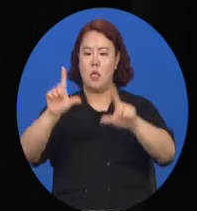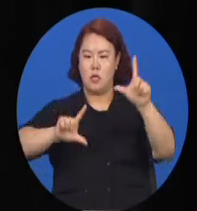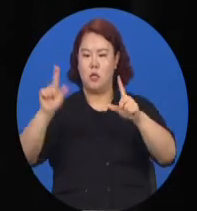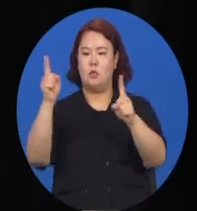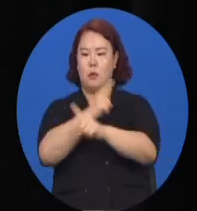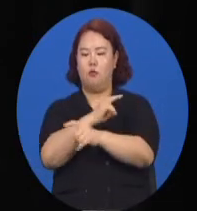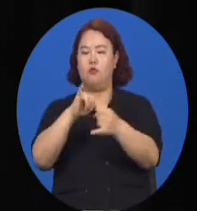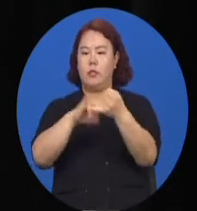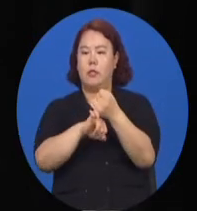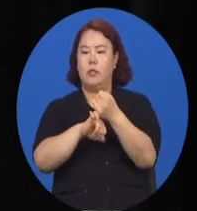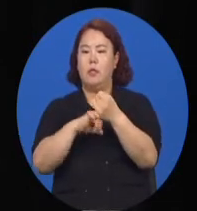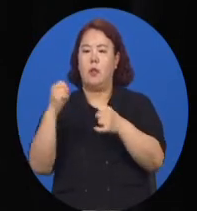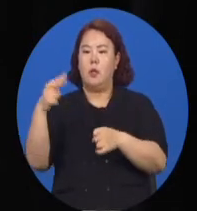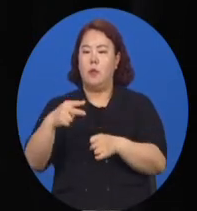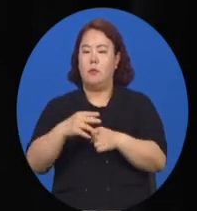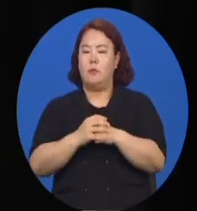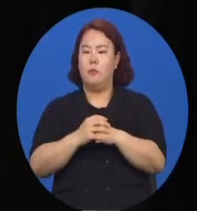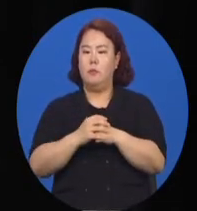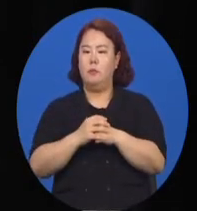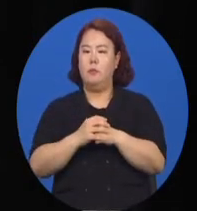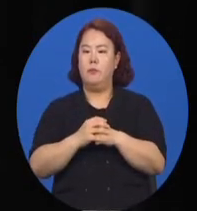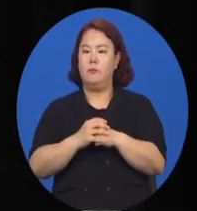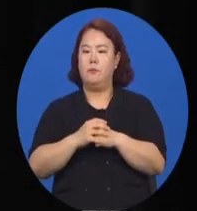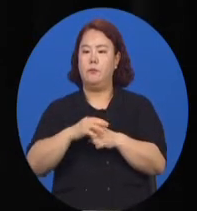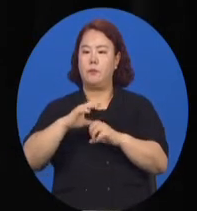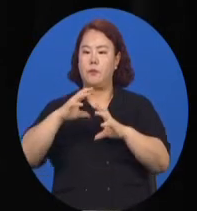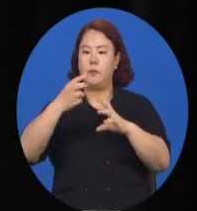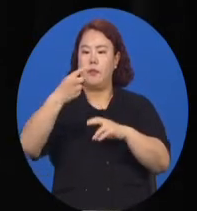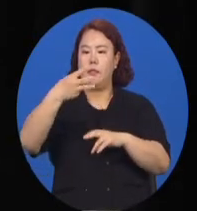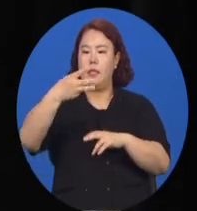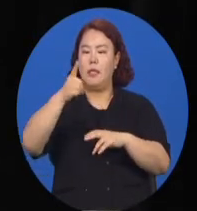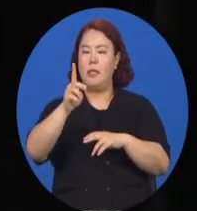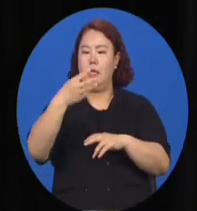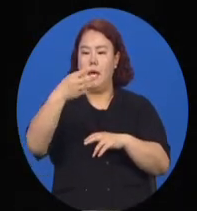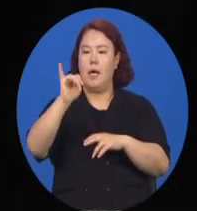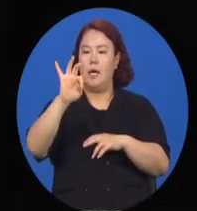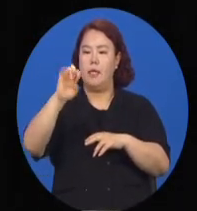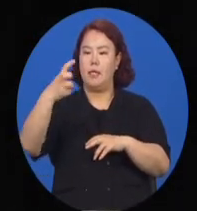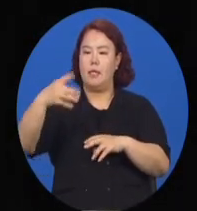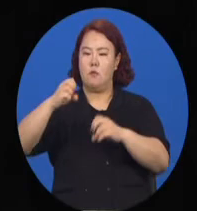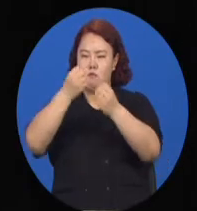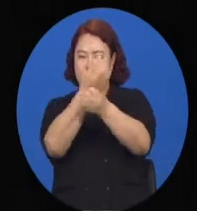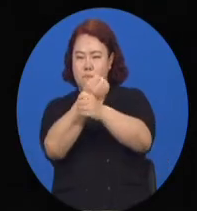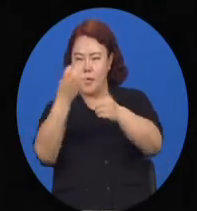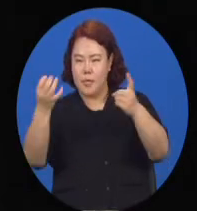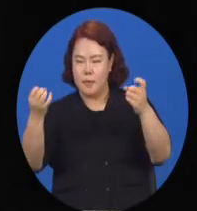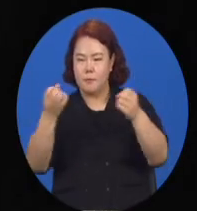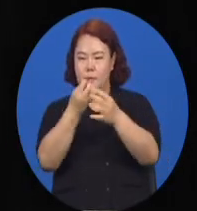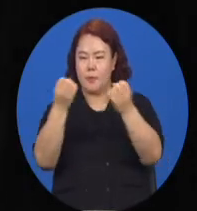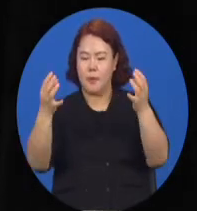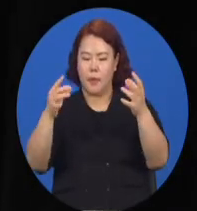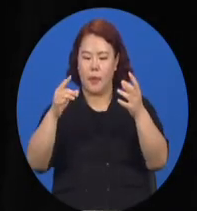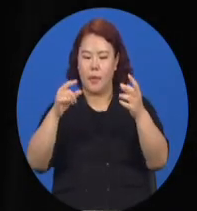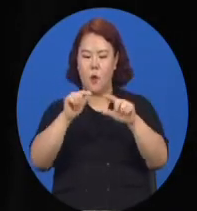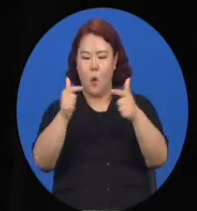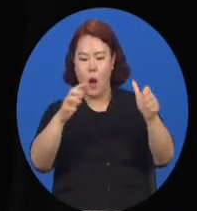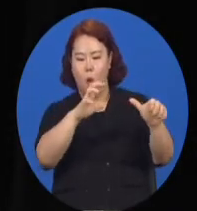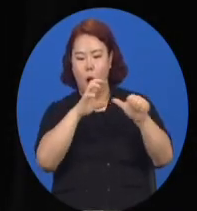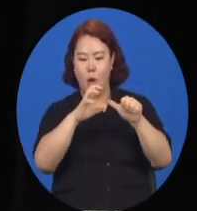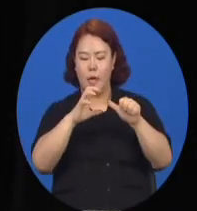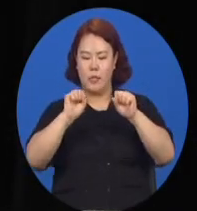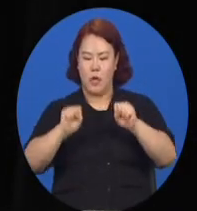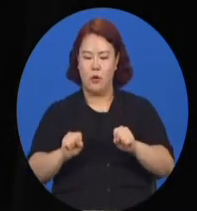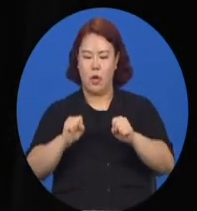그리고 국내 최초의 라이트 아트와 수상 연극을 통해서 명실상부한 체류형 관광지를 만들어